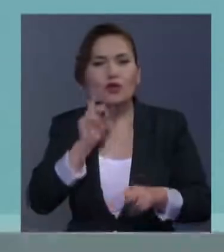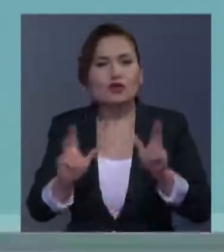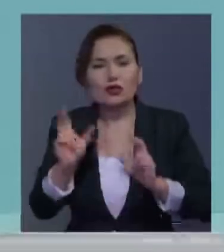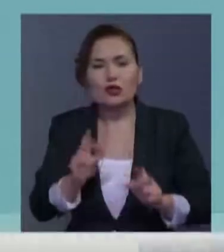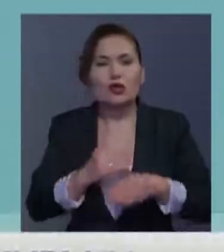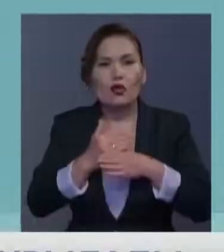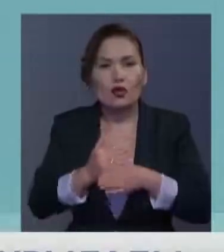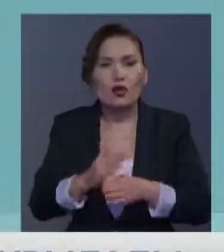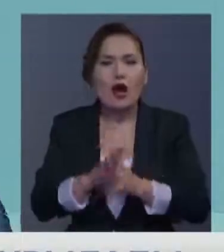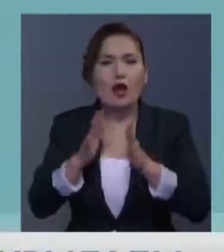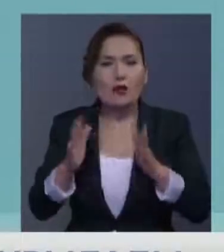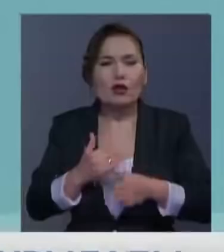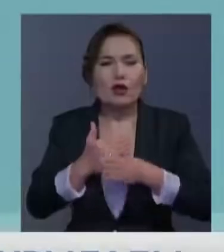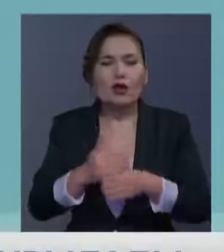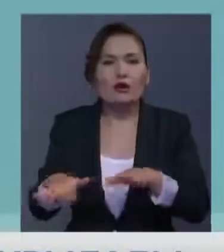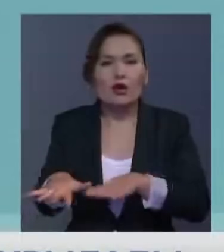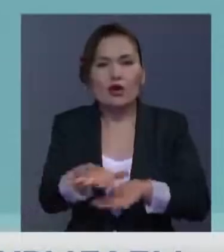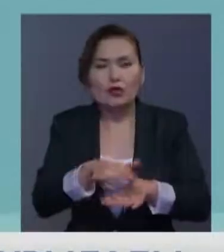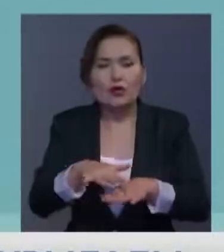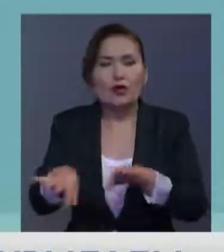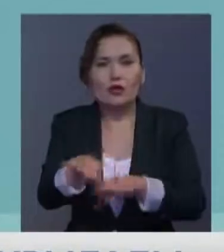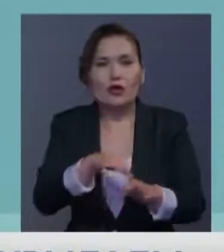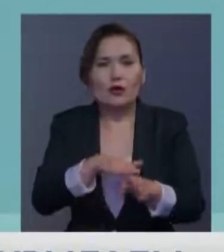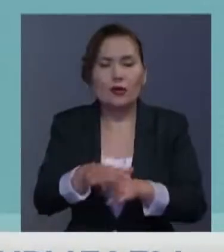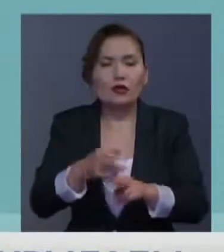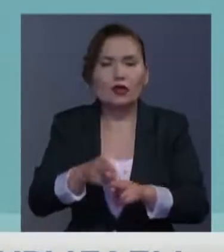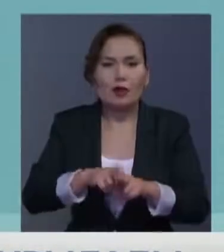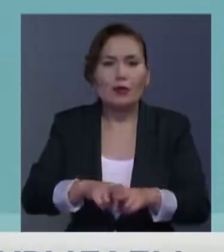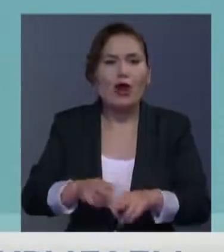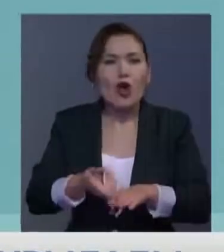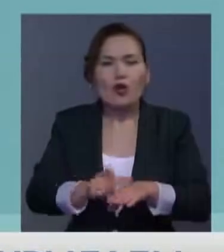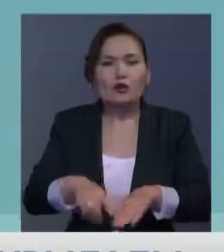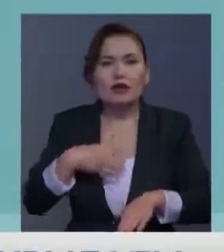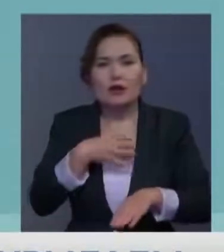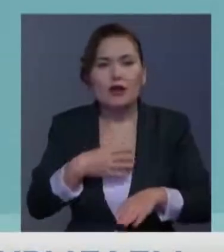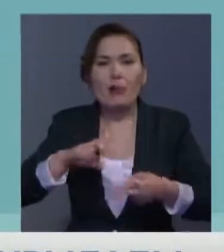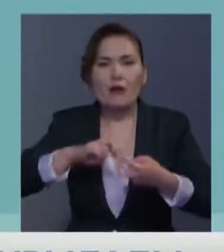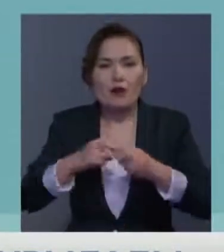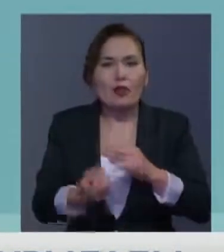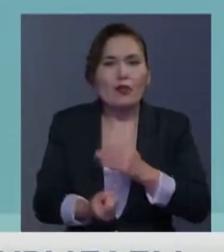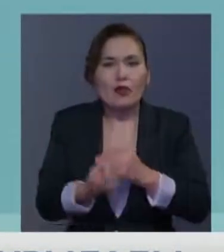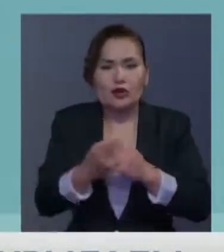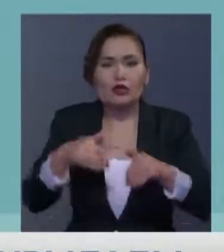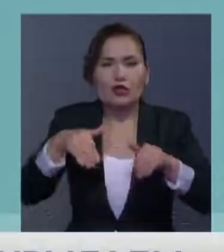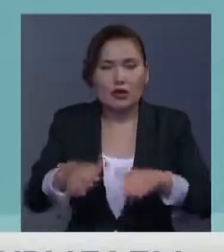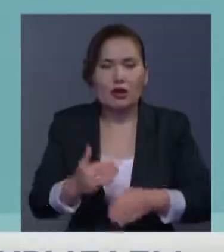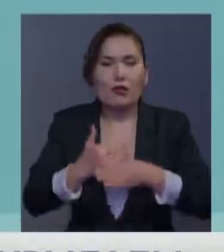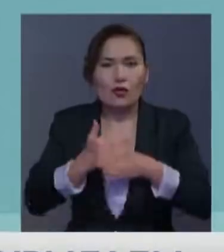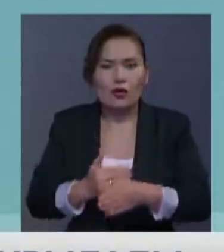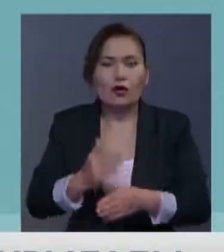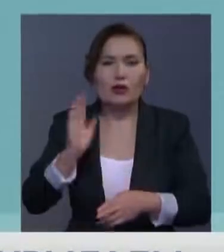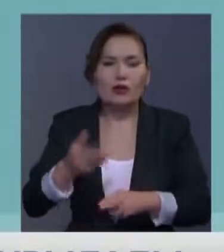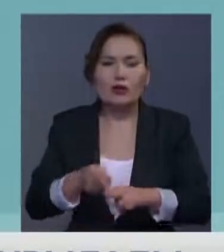бұл ұзақ мерзімді жобаларға арналған. Ал гуманитарлық көмек өзекті мәселе туындаған кезде ғана жіберіледі. Дамудың ресми